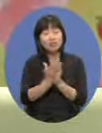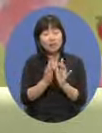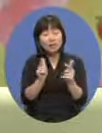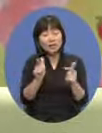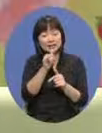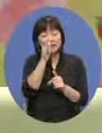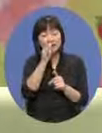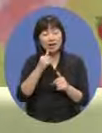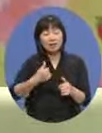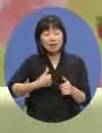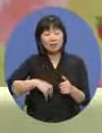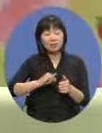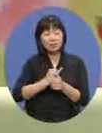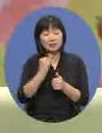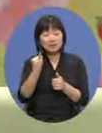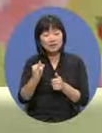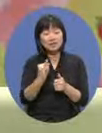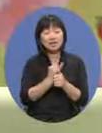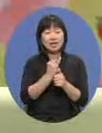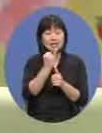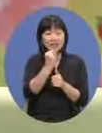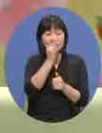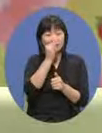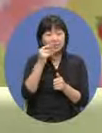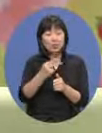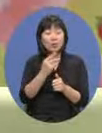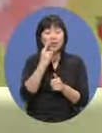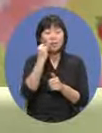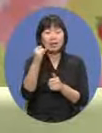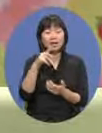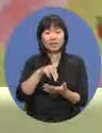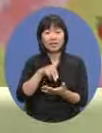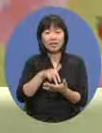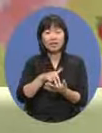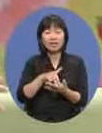생기잖아요. 맞아요. 며느리로서 네. 또 아내로서 그리고 또 엄마로서